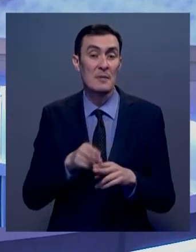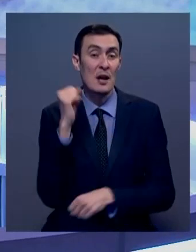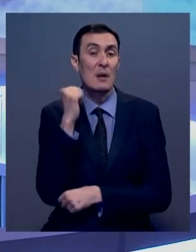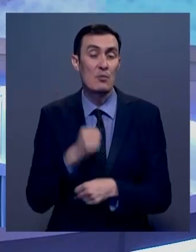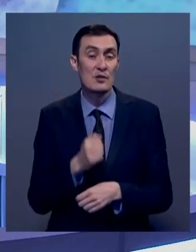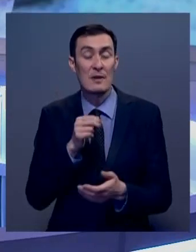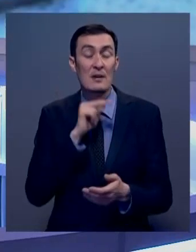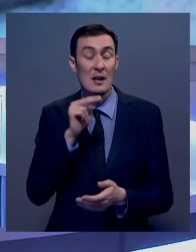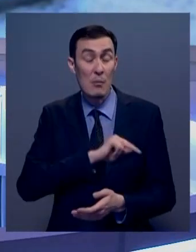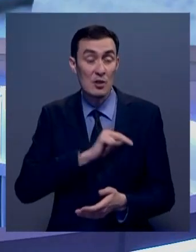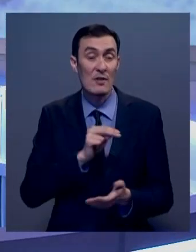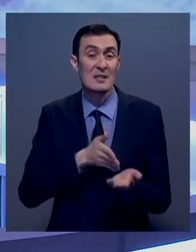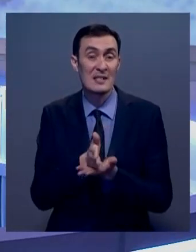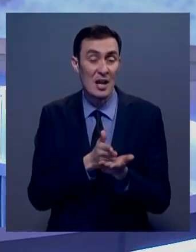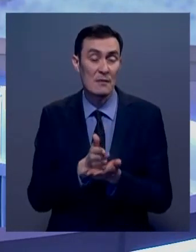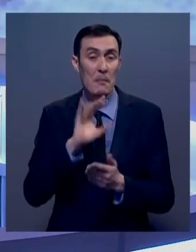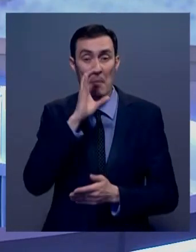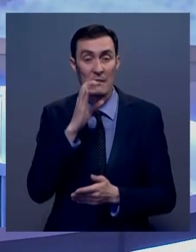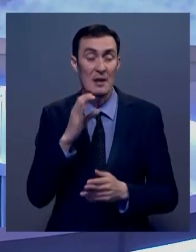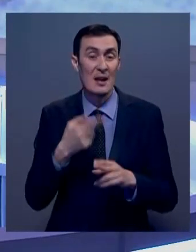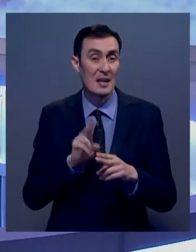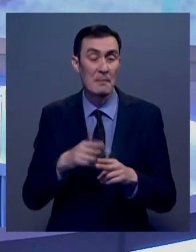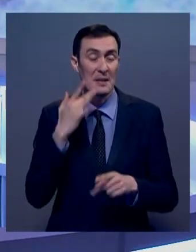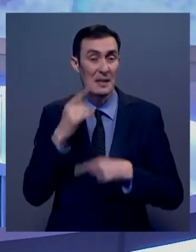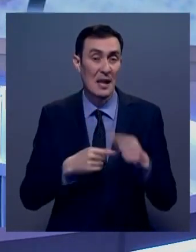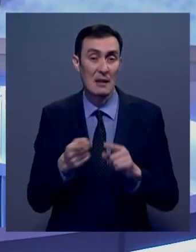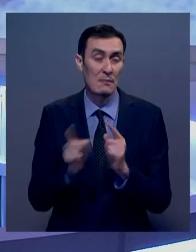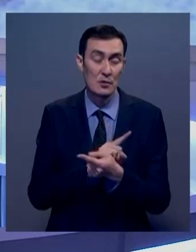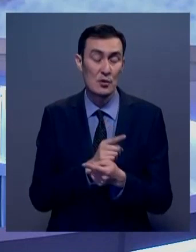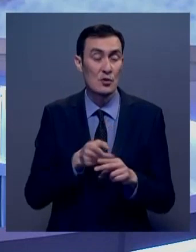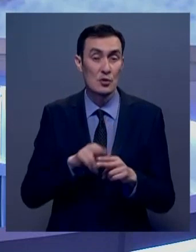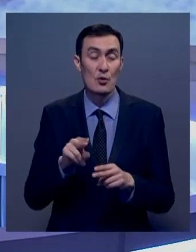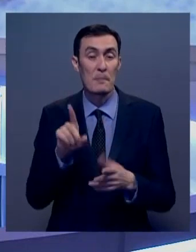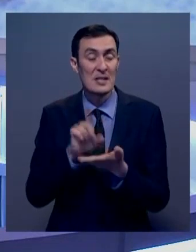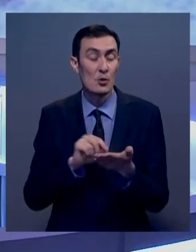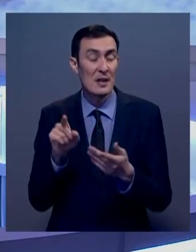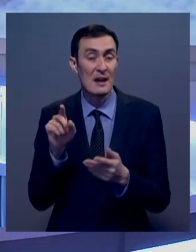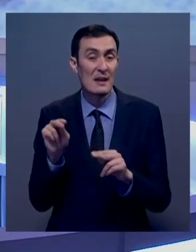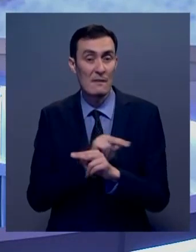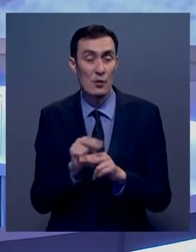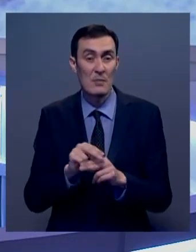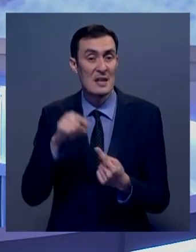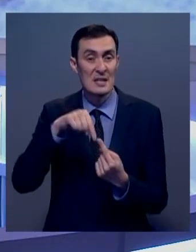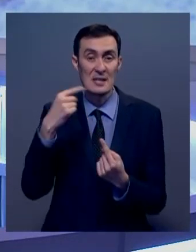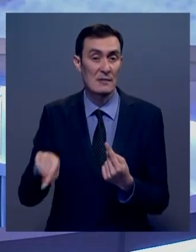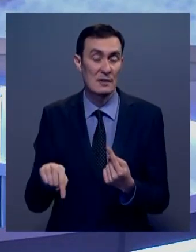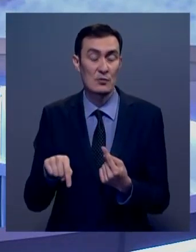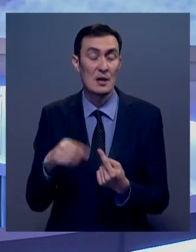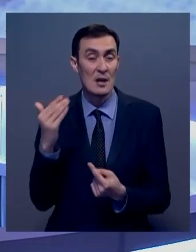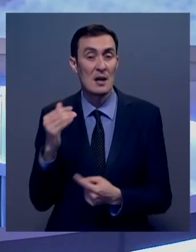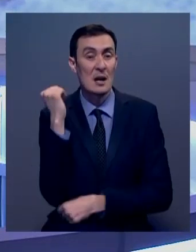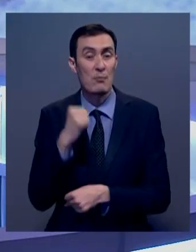рабочего стажа. В самой Болгарии к постоянным правкам относятся критически, считая, что пенсионная реформа не отвечает интересам самих